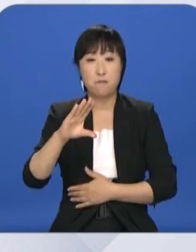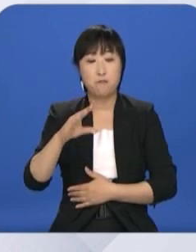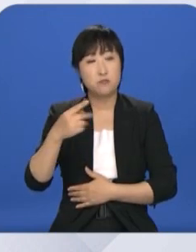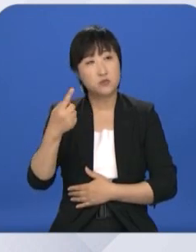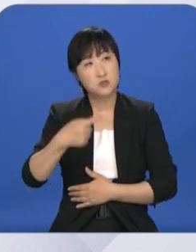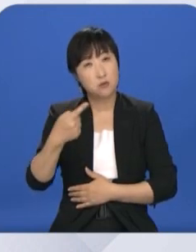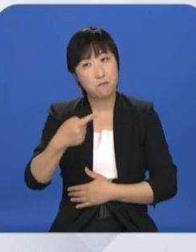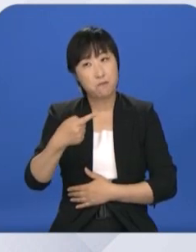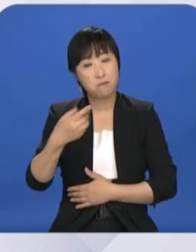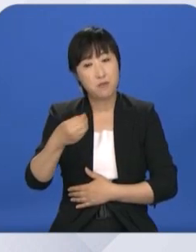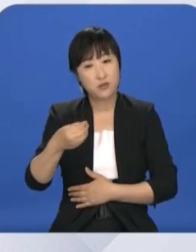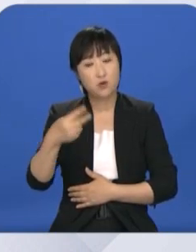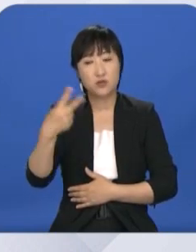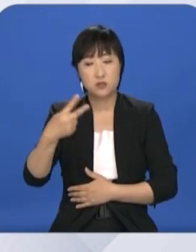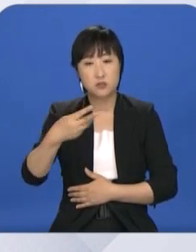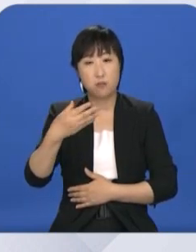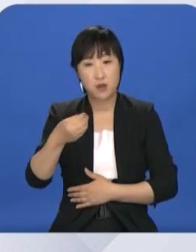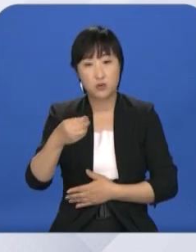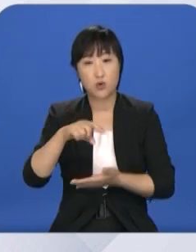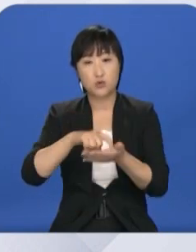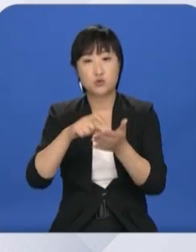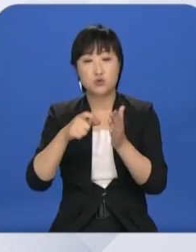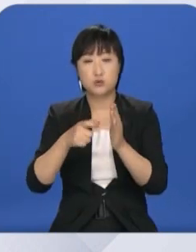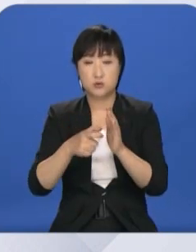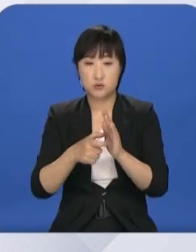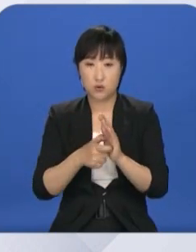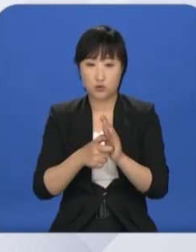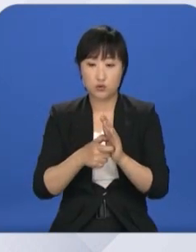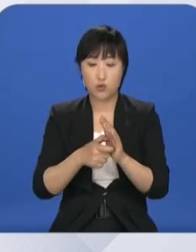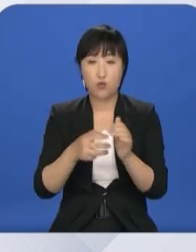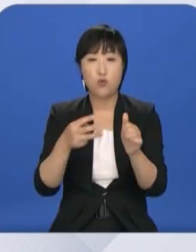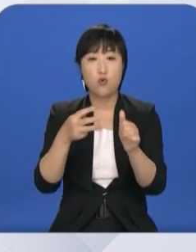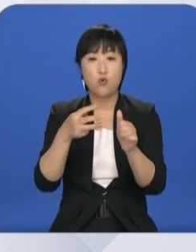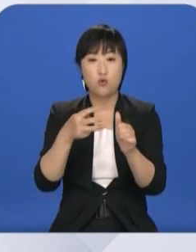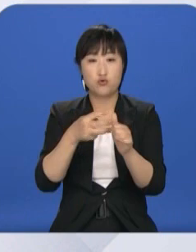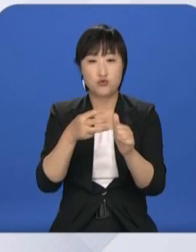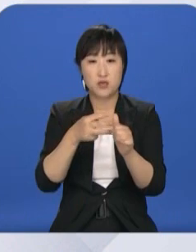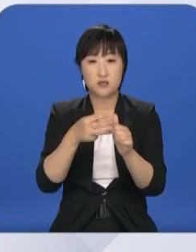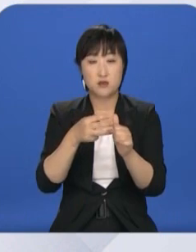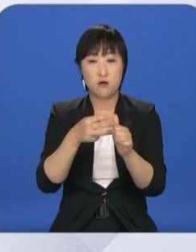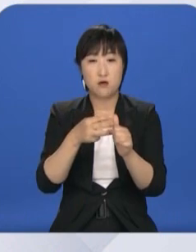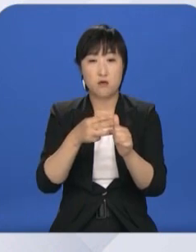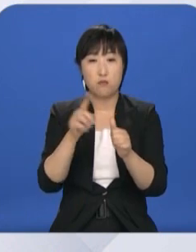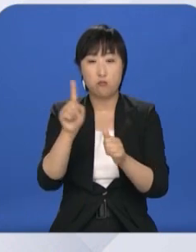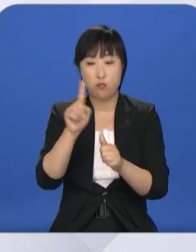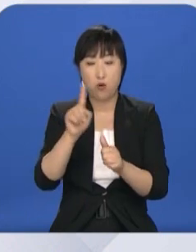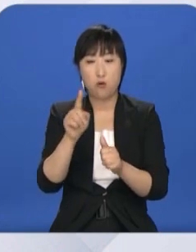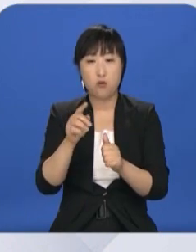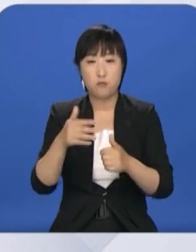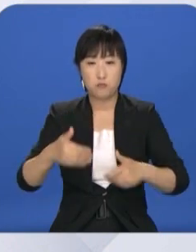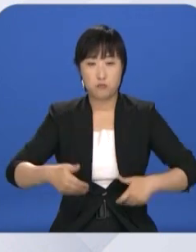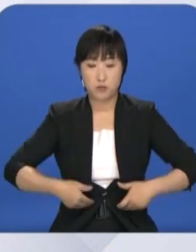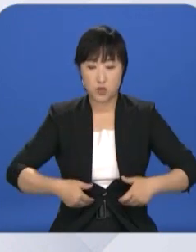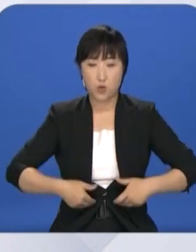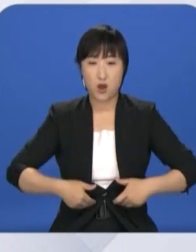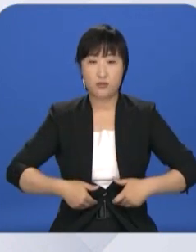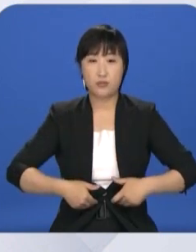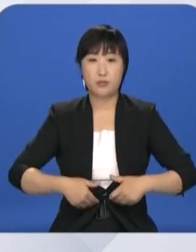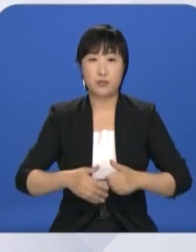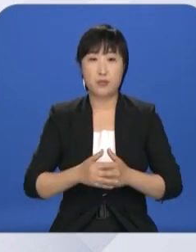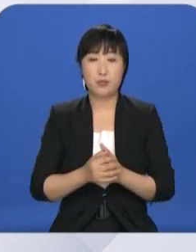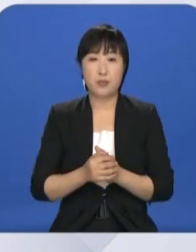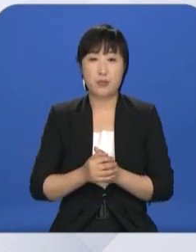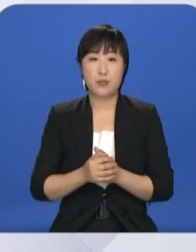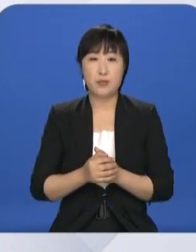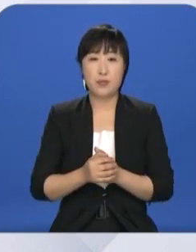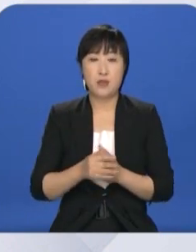내지 2,000만 원에 그 우리 구운에서 뭐 생필품을 사든지 뭐 그 사람들이 쓰는 이런